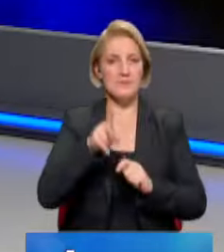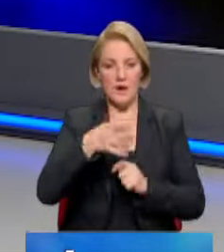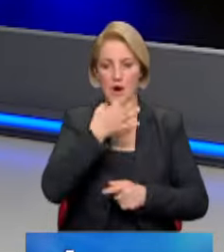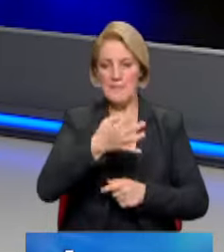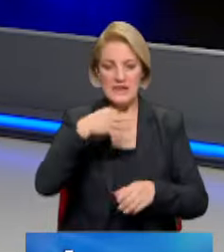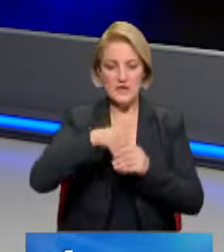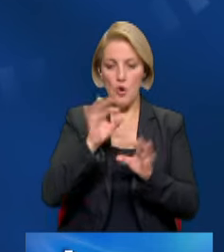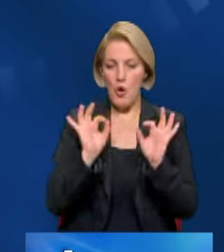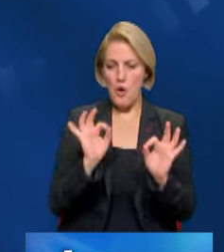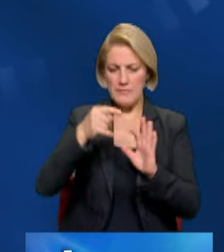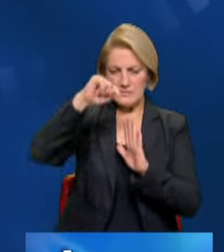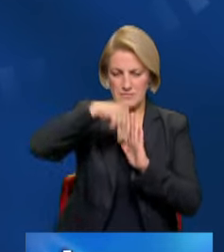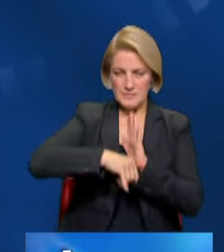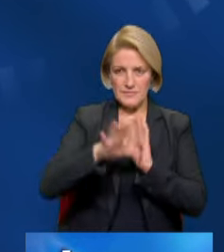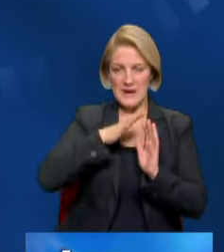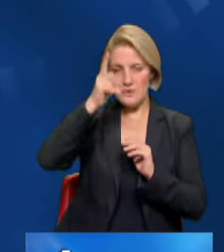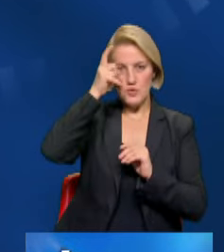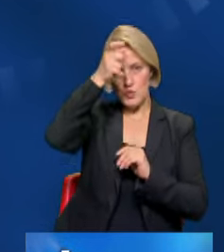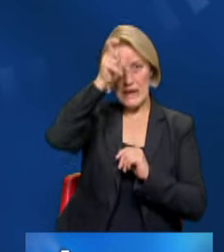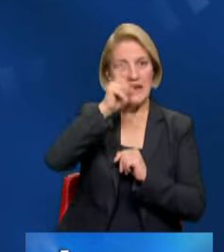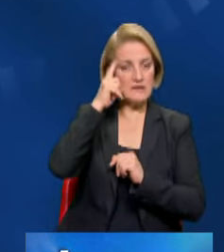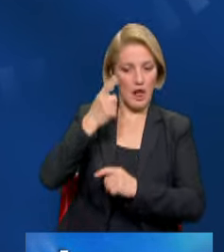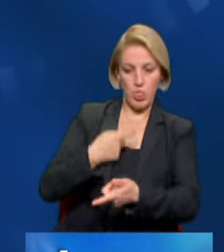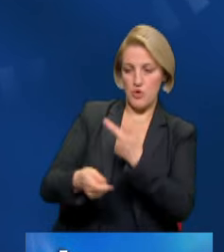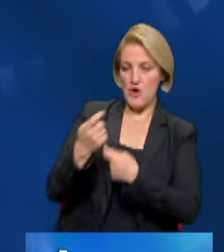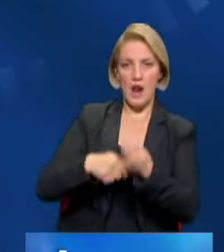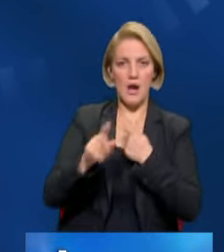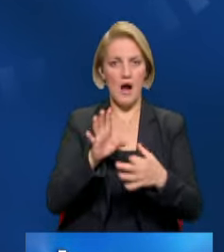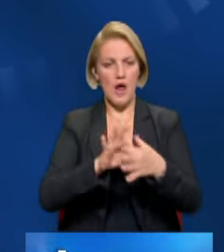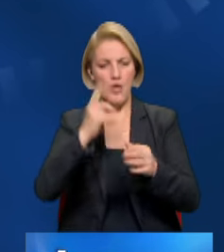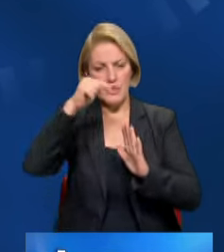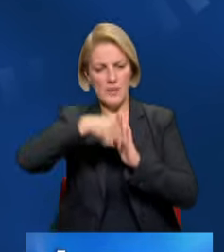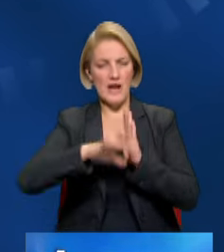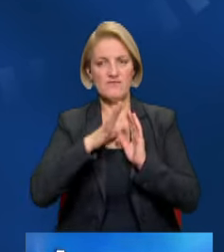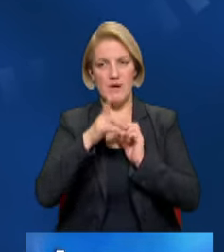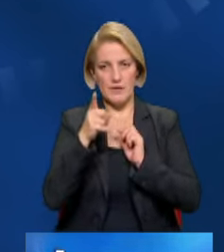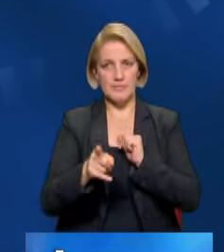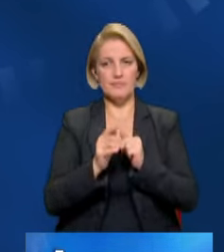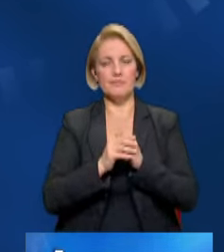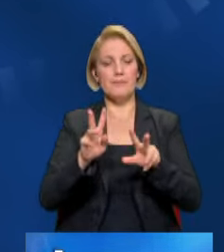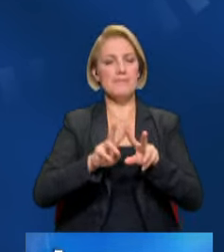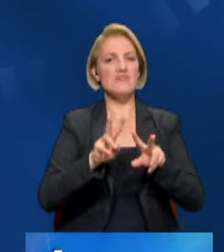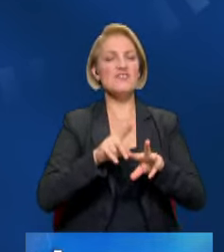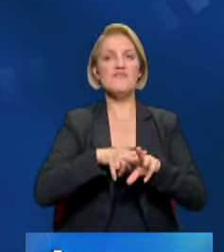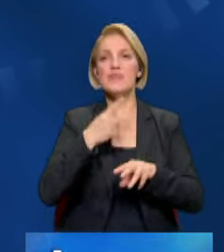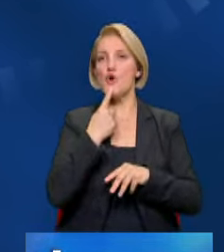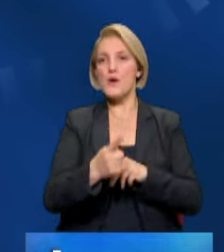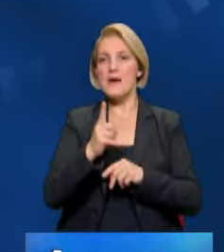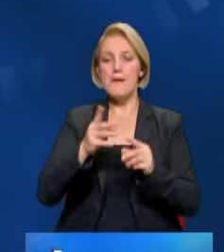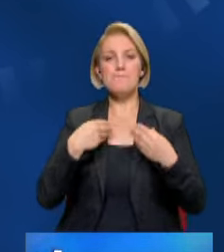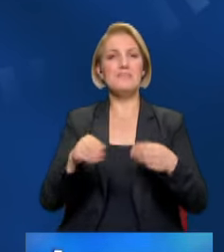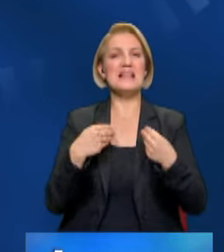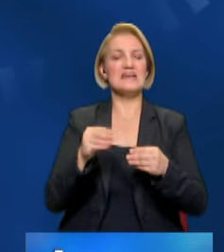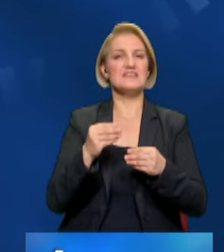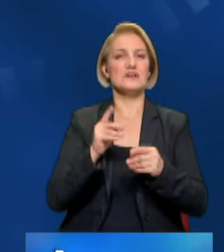önemli detaylar da var. Türkiye'nin İsrail'le ticaretiyle ilgili önemli bir detay da var. Kısa Dalga'dan Mehveş Evin diyor ki plastik